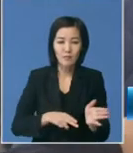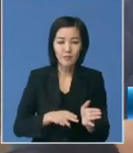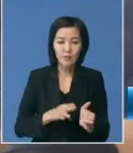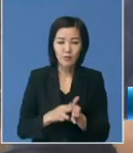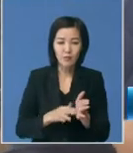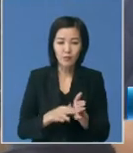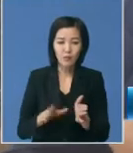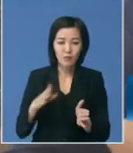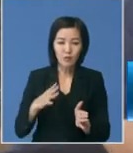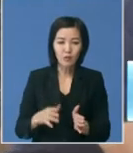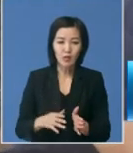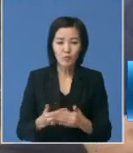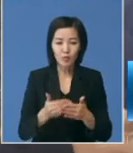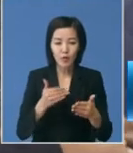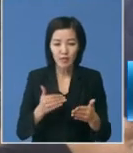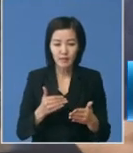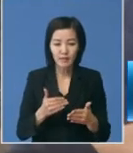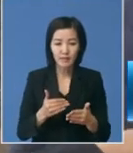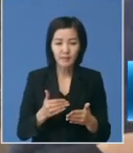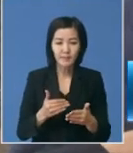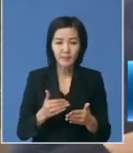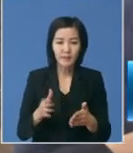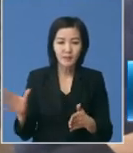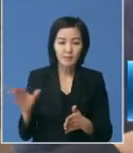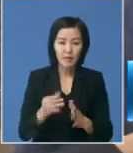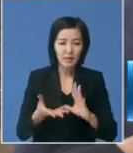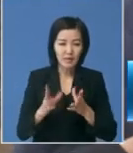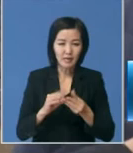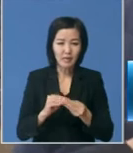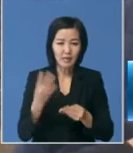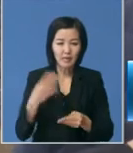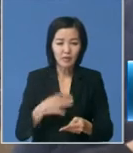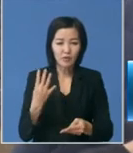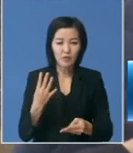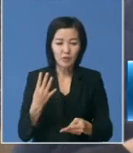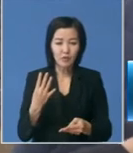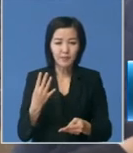Алматы Шу теміржол желісі бойынша бар жоғы 44